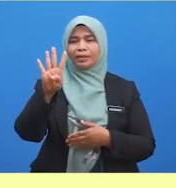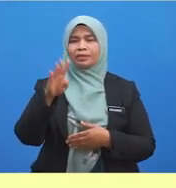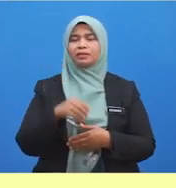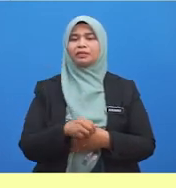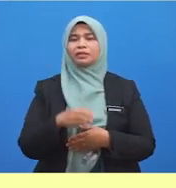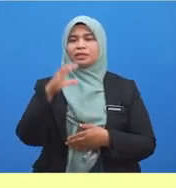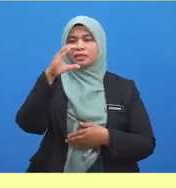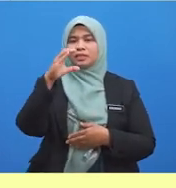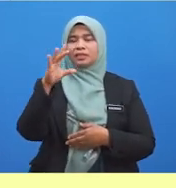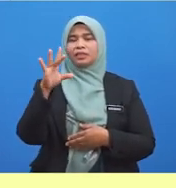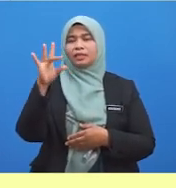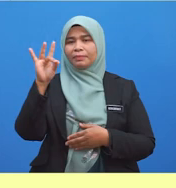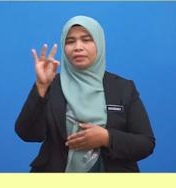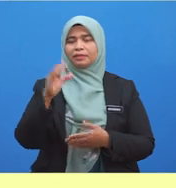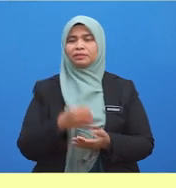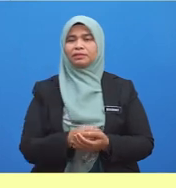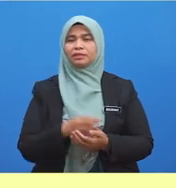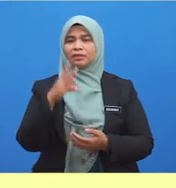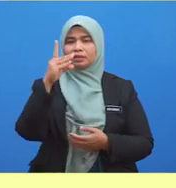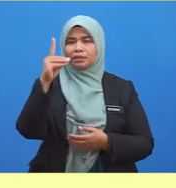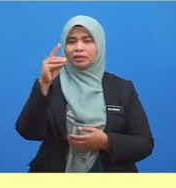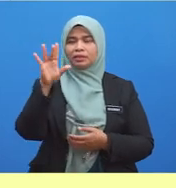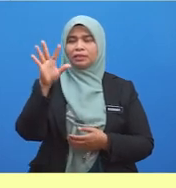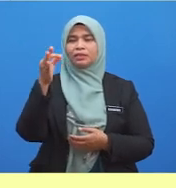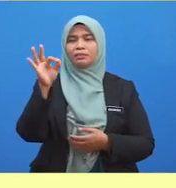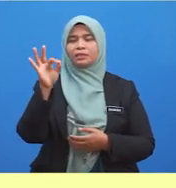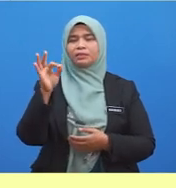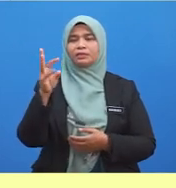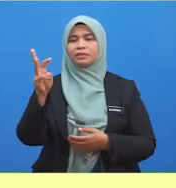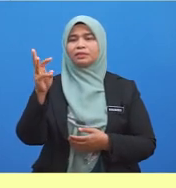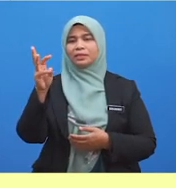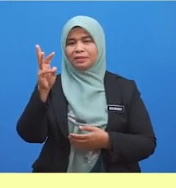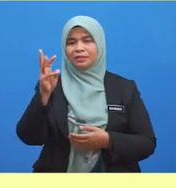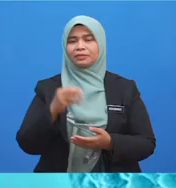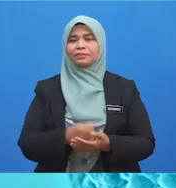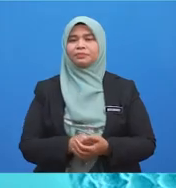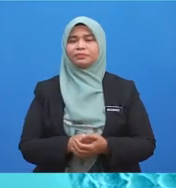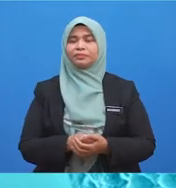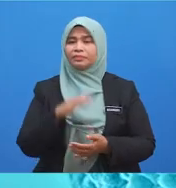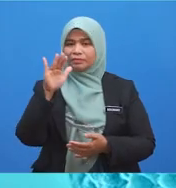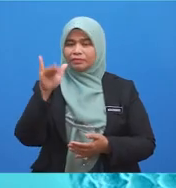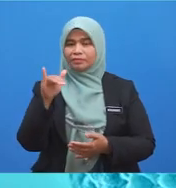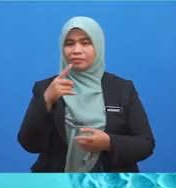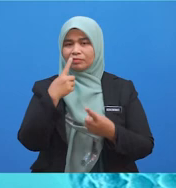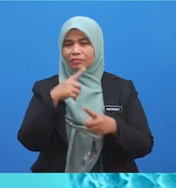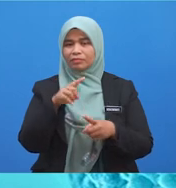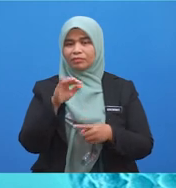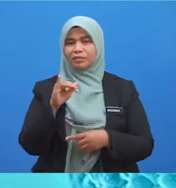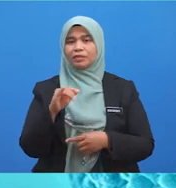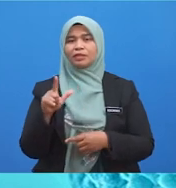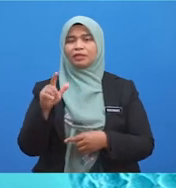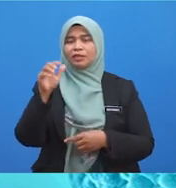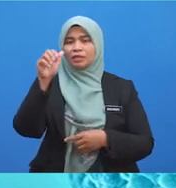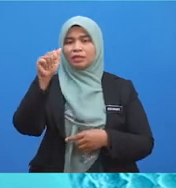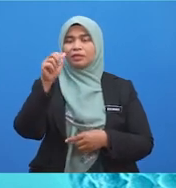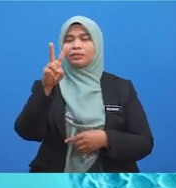16. Ya, jawapannya A. 2. Seterusnya, bolehkah